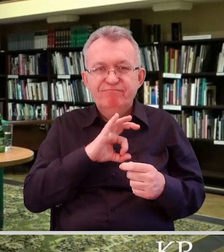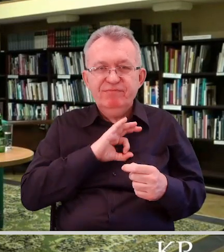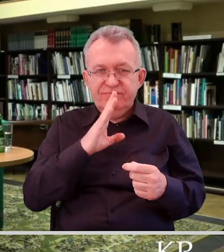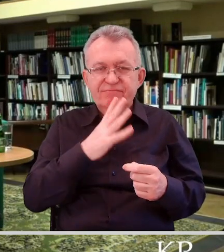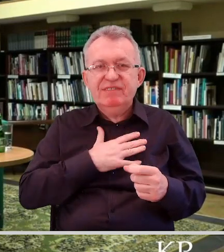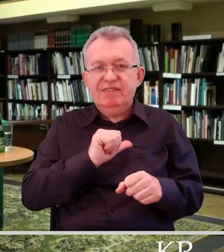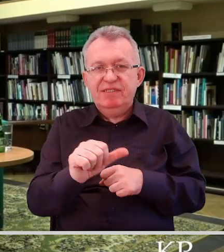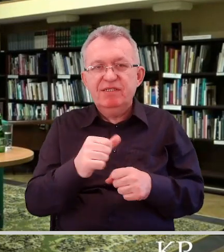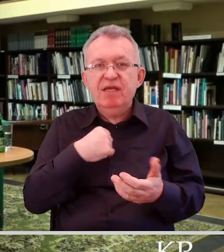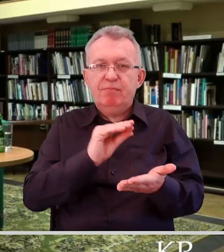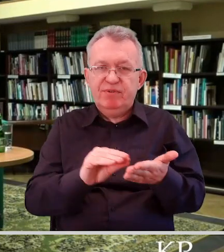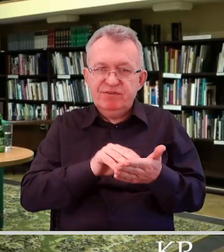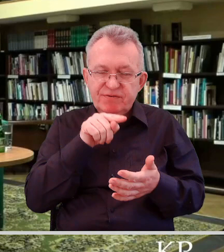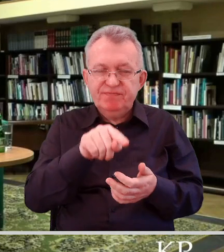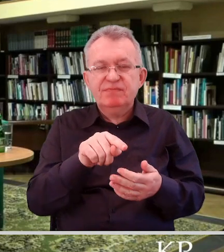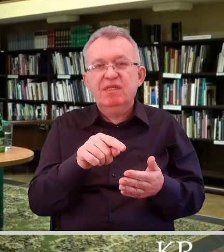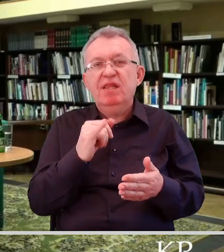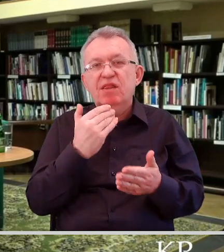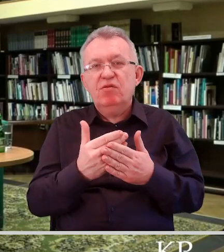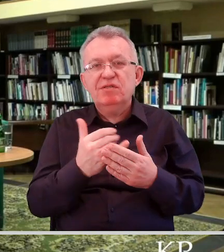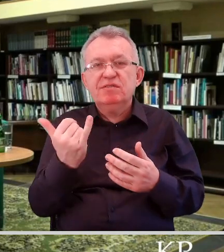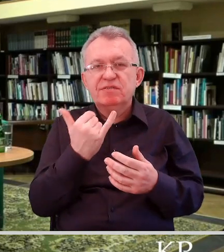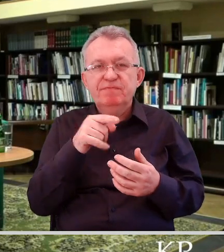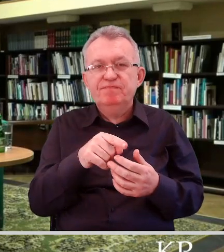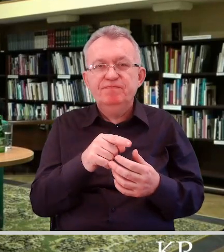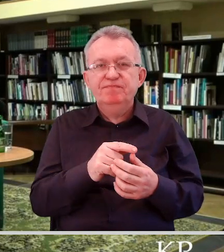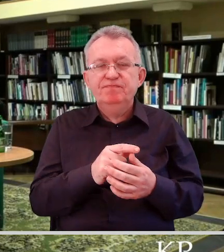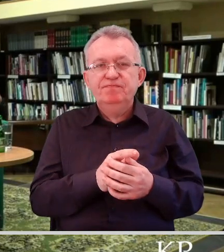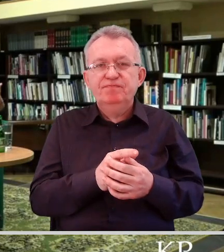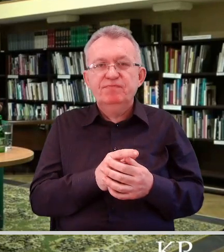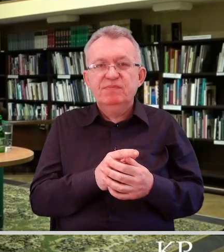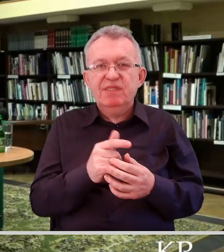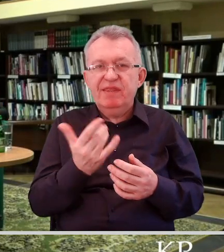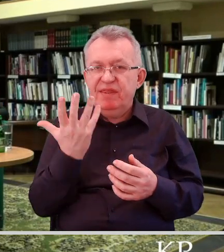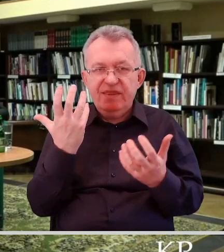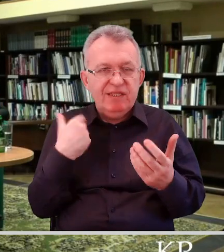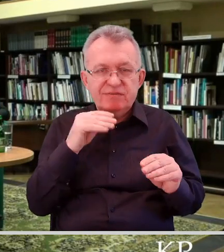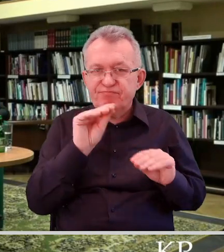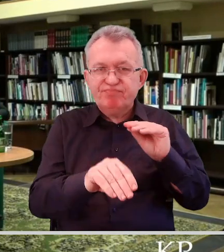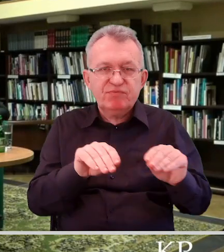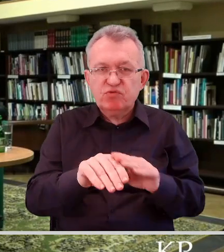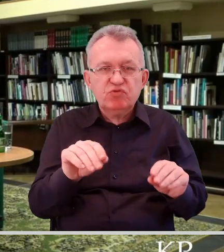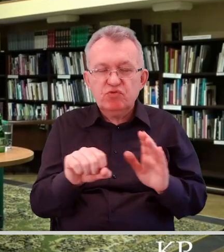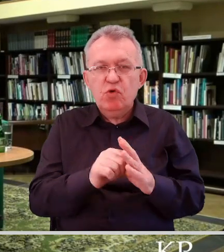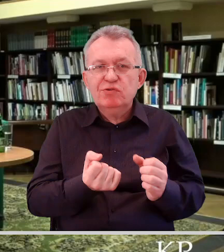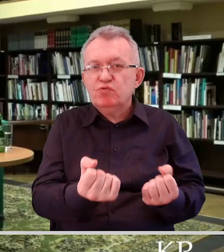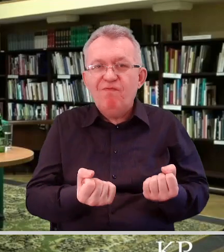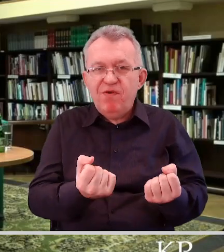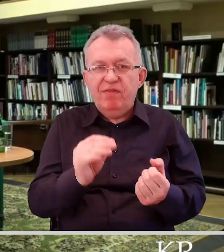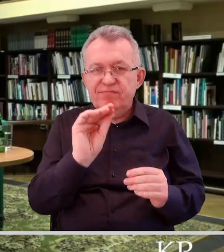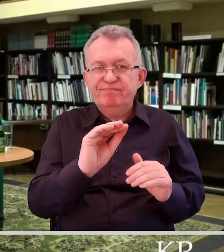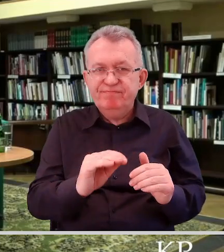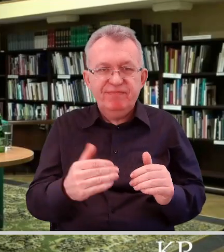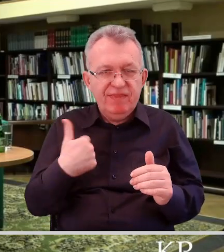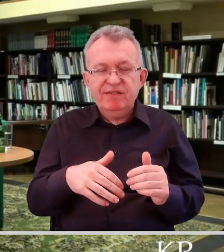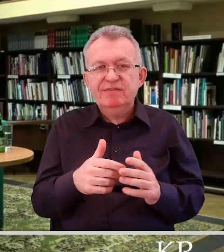tych szufladkach piszę i do tych szufladek bardzo się nie chcę dać zakwalifikować. A propos właśnie rozmów z